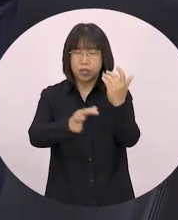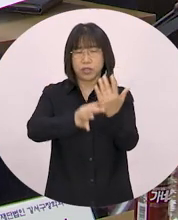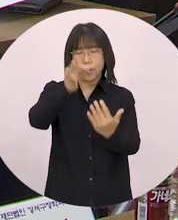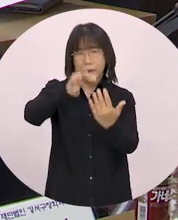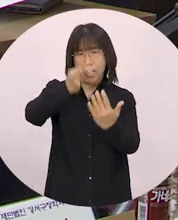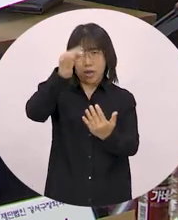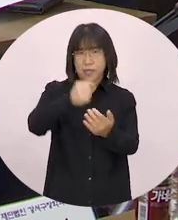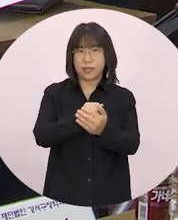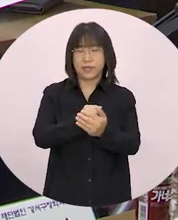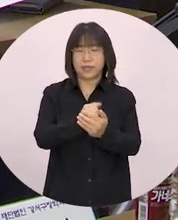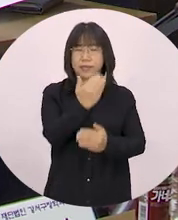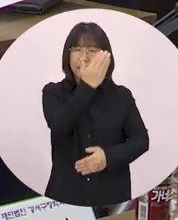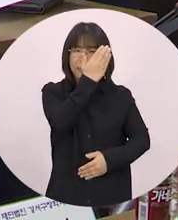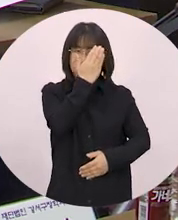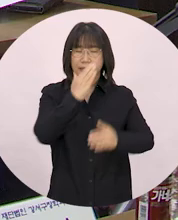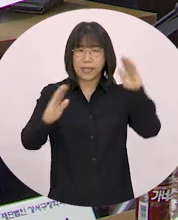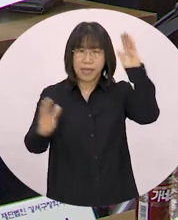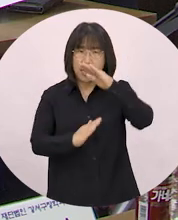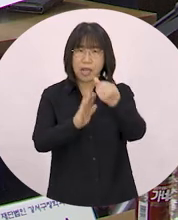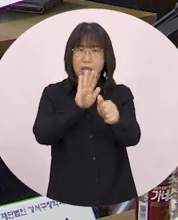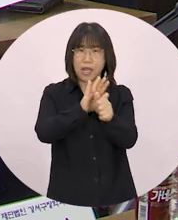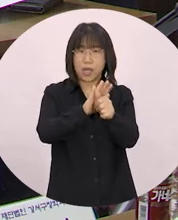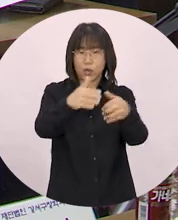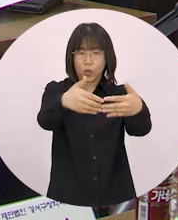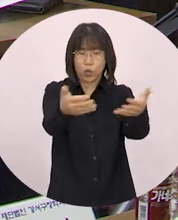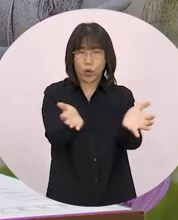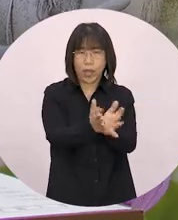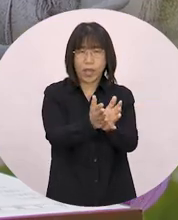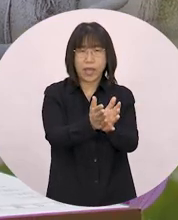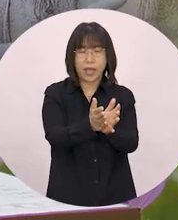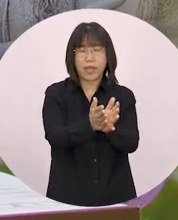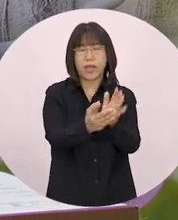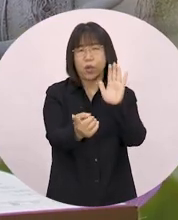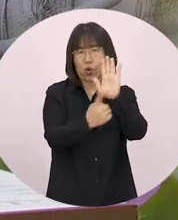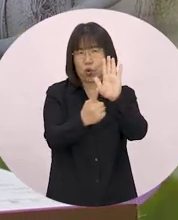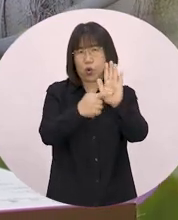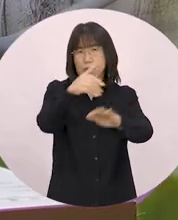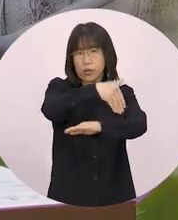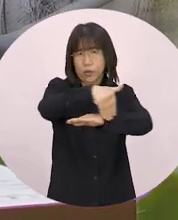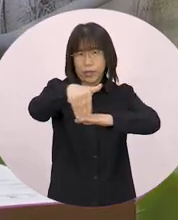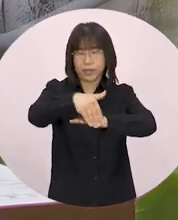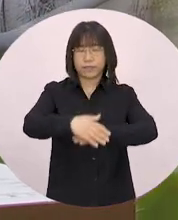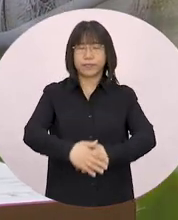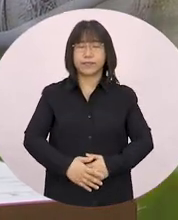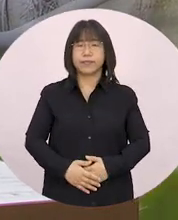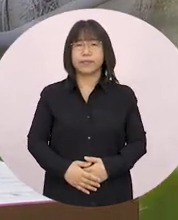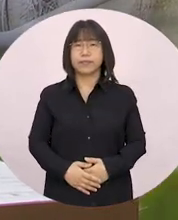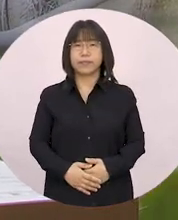을 최종 선발에 장악해 홈페이지에 공지하고 개별 통보도 할 예정입니다